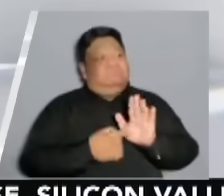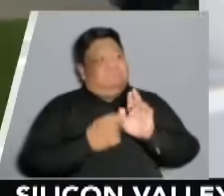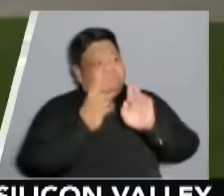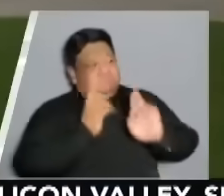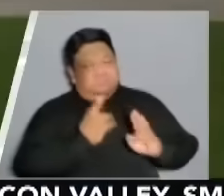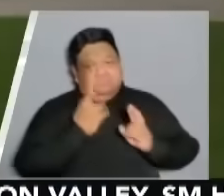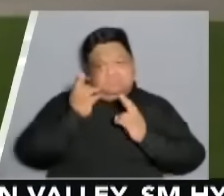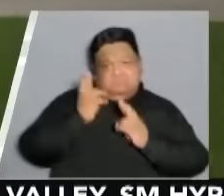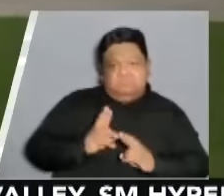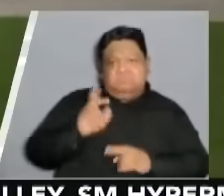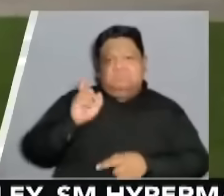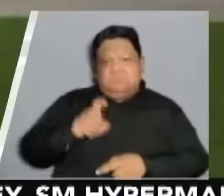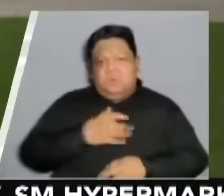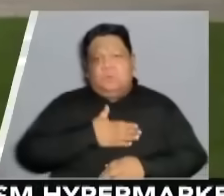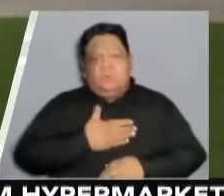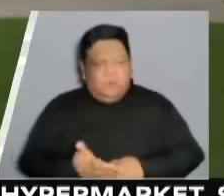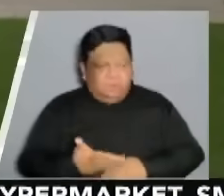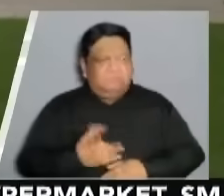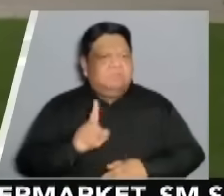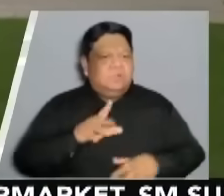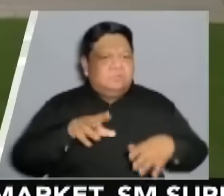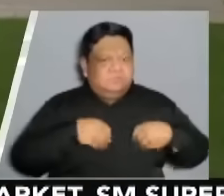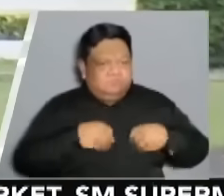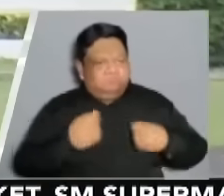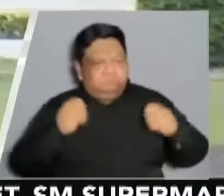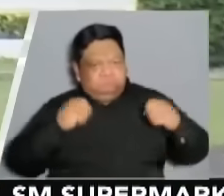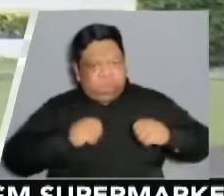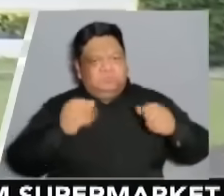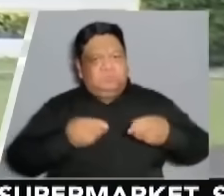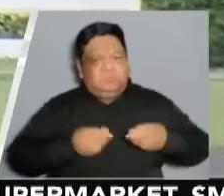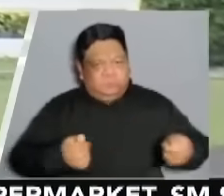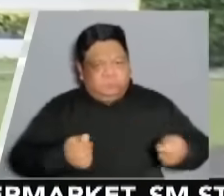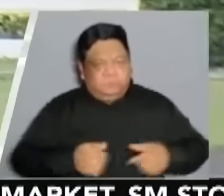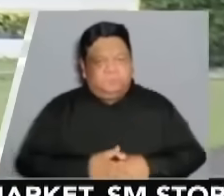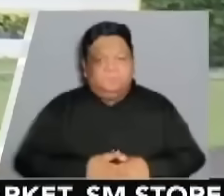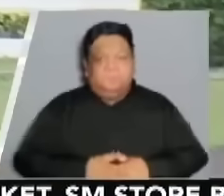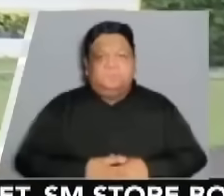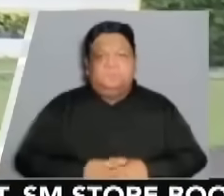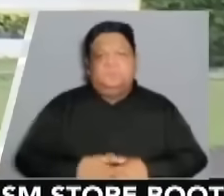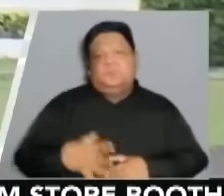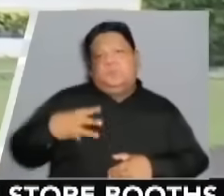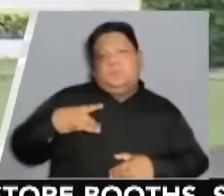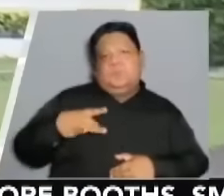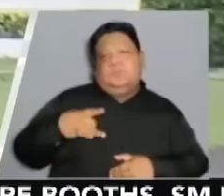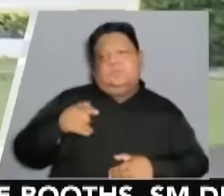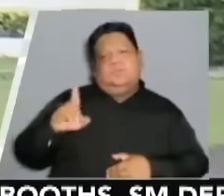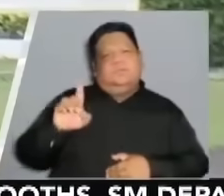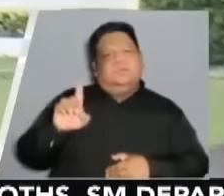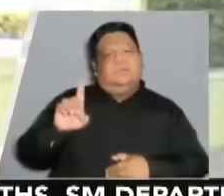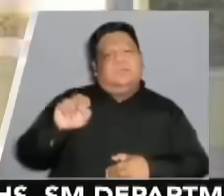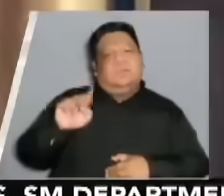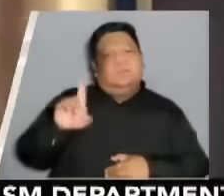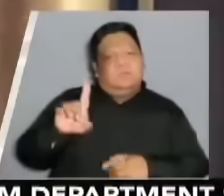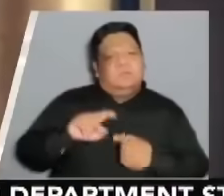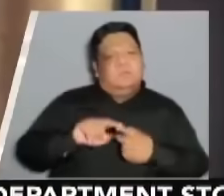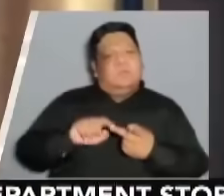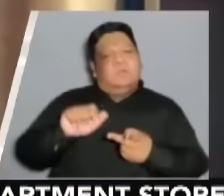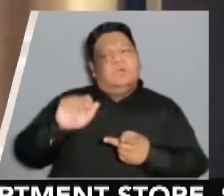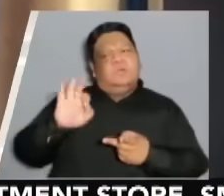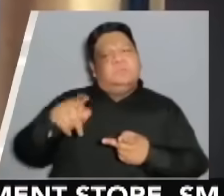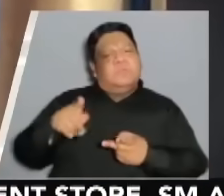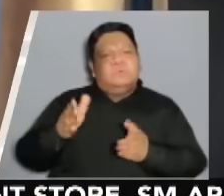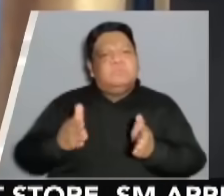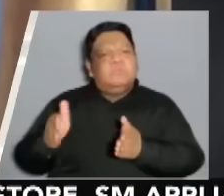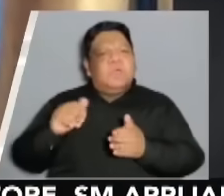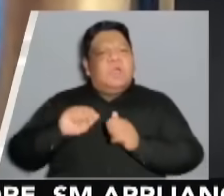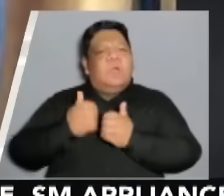compromise. Hinihintay pa namin ang sagot ng Defense Department at AFP sa magiging latag ng mga RORE mission pagkatapos ng pulong na ito